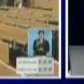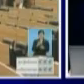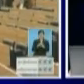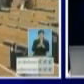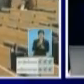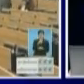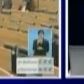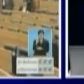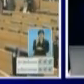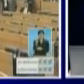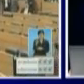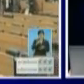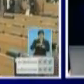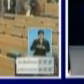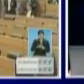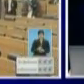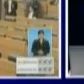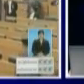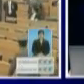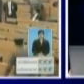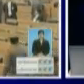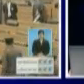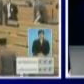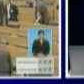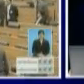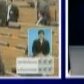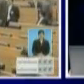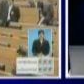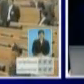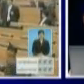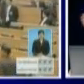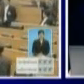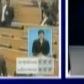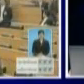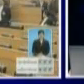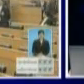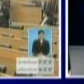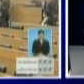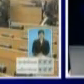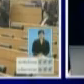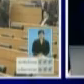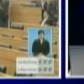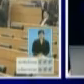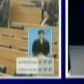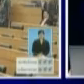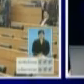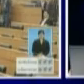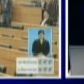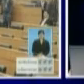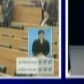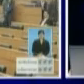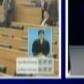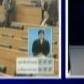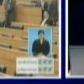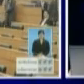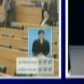านมาพอสมควรแล้วจึงเห็นควรให้ปิดประชุมทราบไหมฮะคือยังไม่ได้ประชุมอะไรกันเลยค่ะ ยังไม่ได้ประชุม